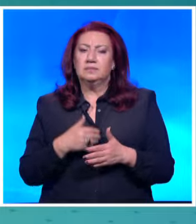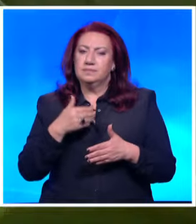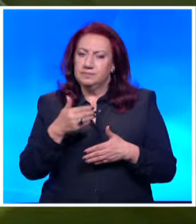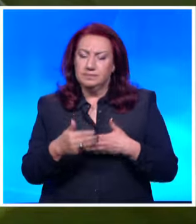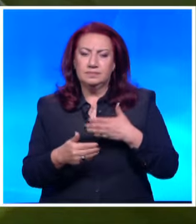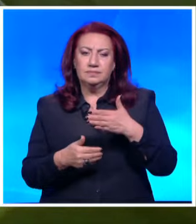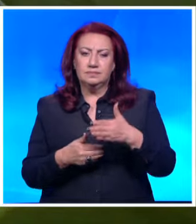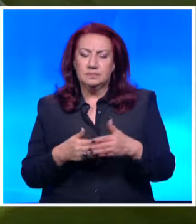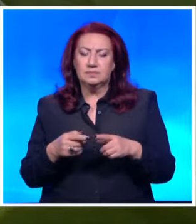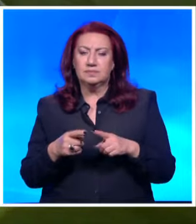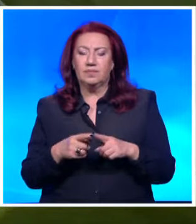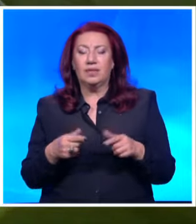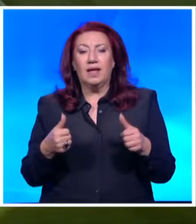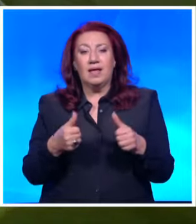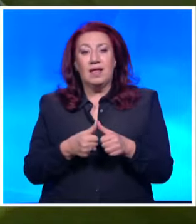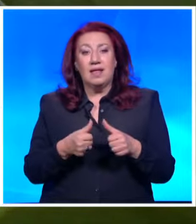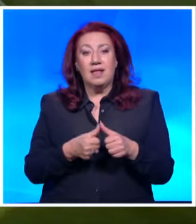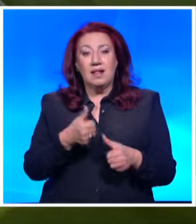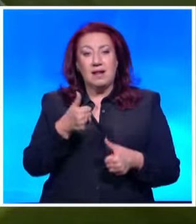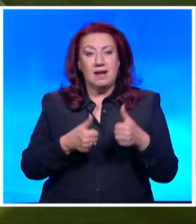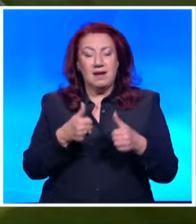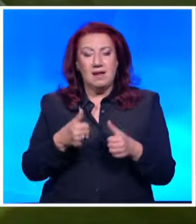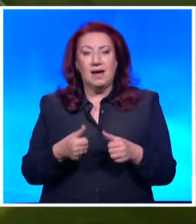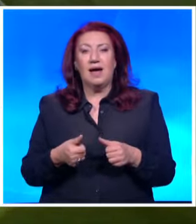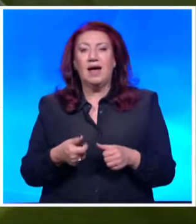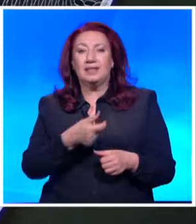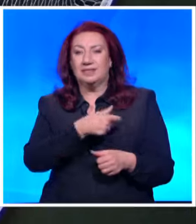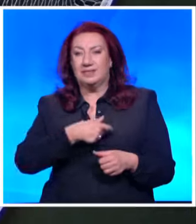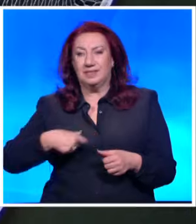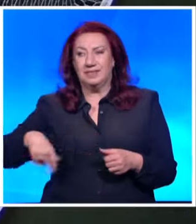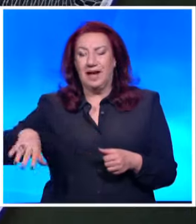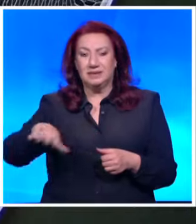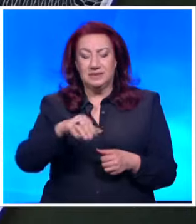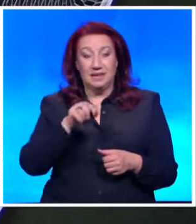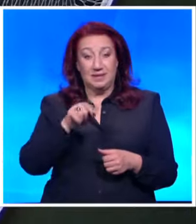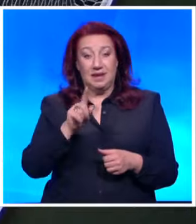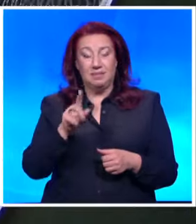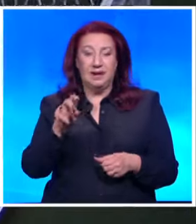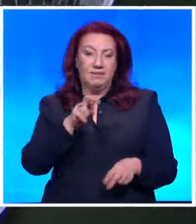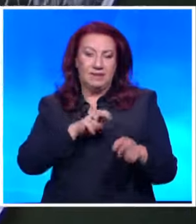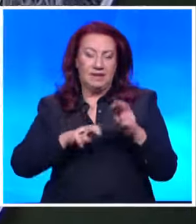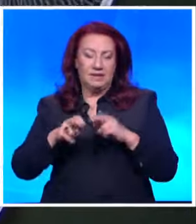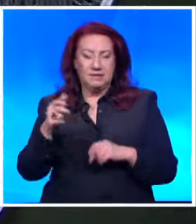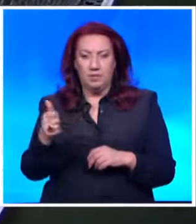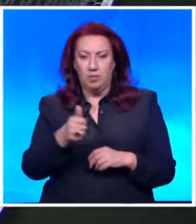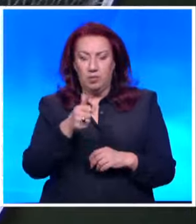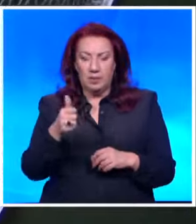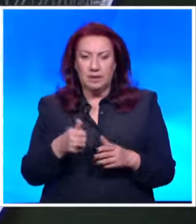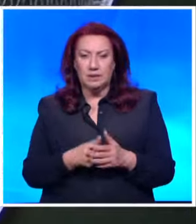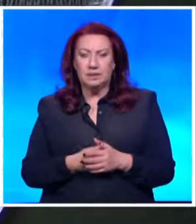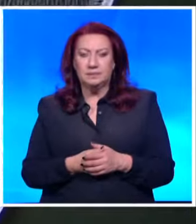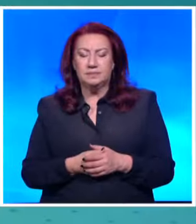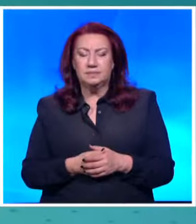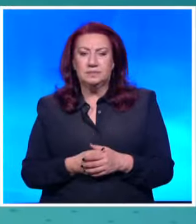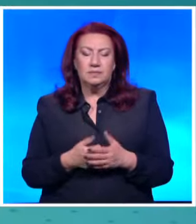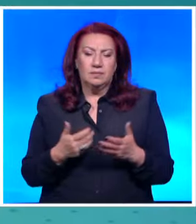крачка е Лигата на нациите. Там трябва да търсим повече победата. Не, че днес ние търсихме, направиха учетата максимално. С една